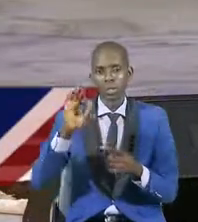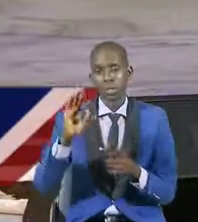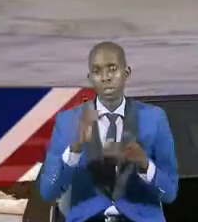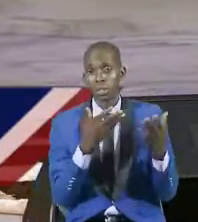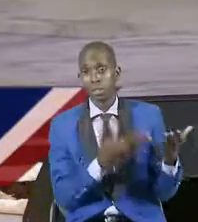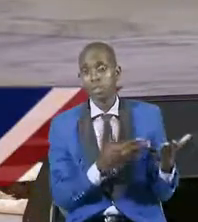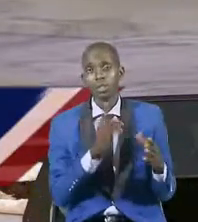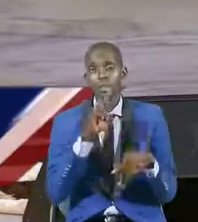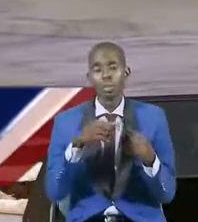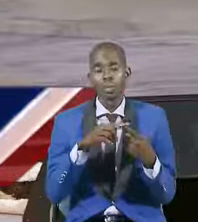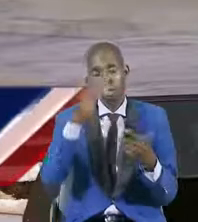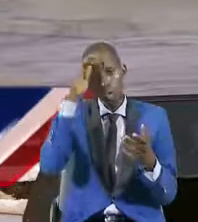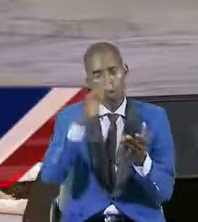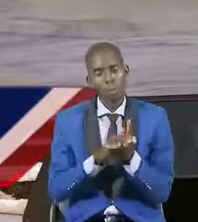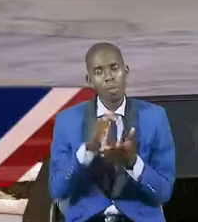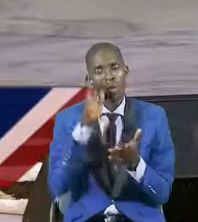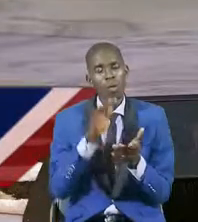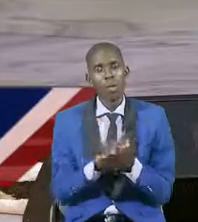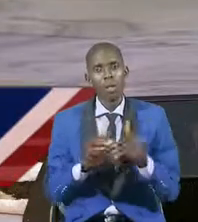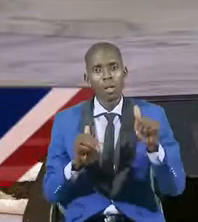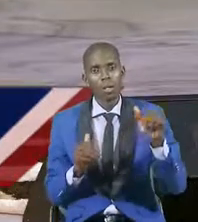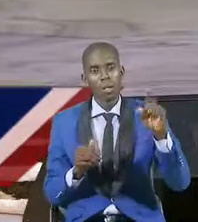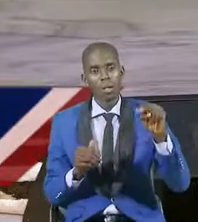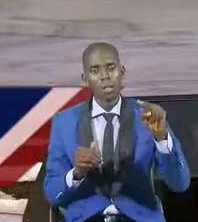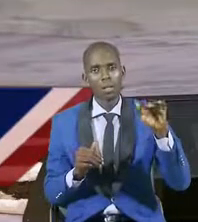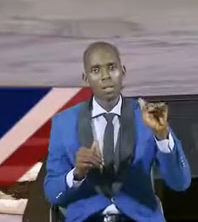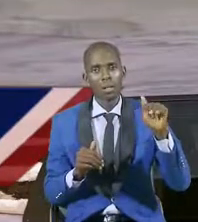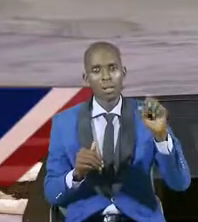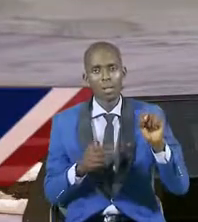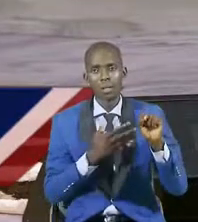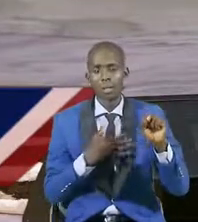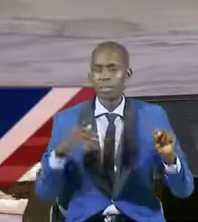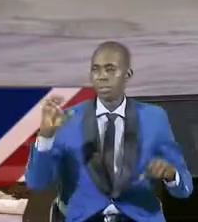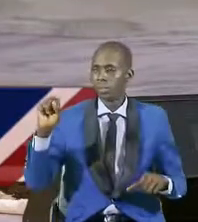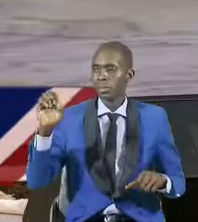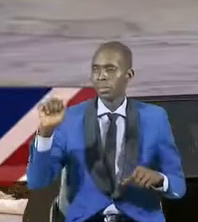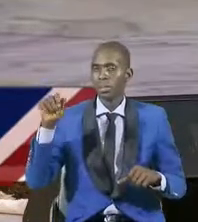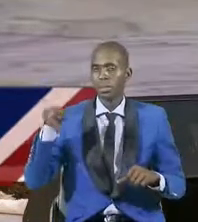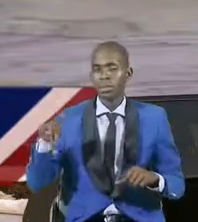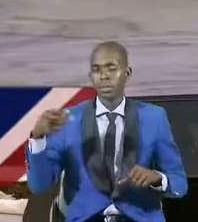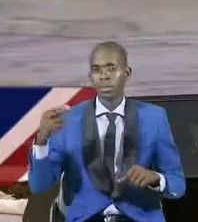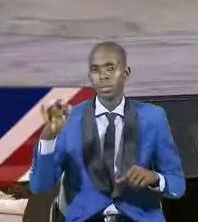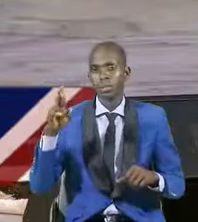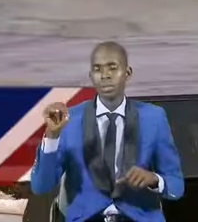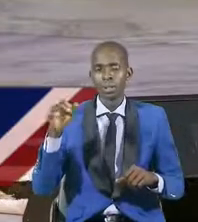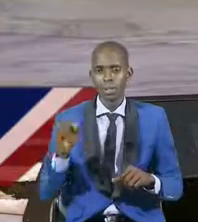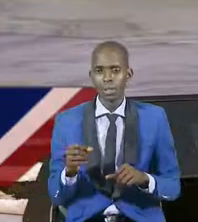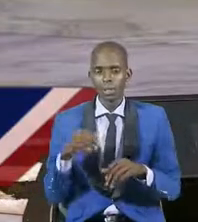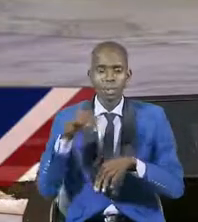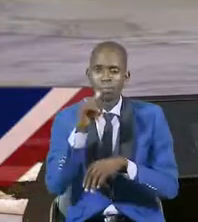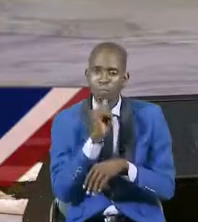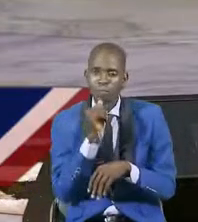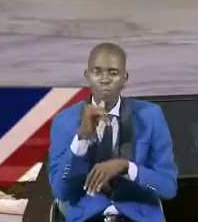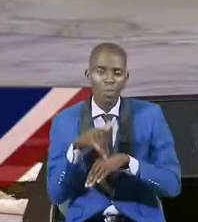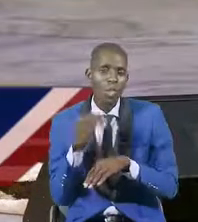que Anania et Saphira, secrètement dans leur cœur, alors ils ont,